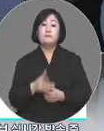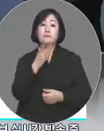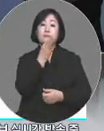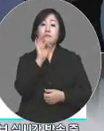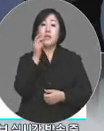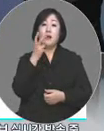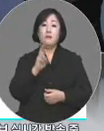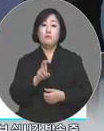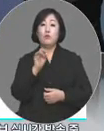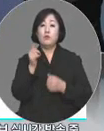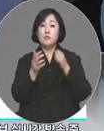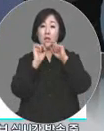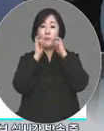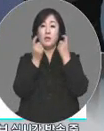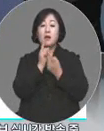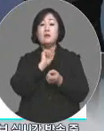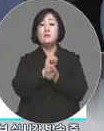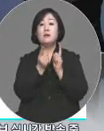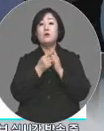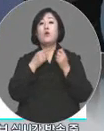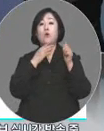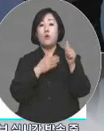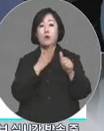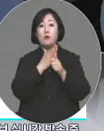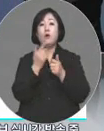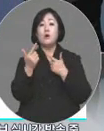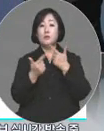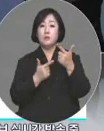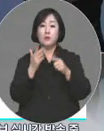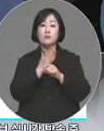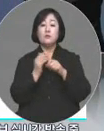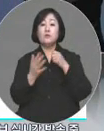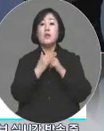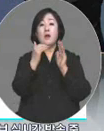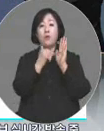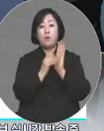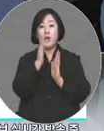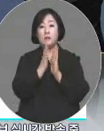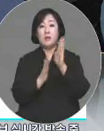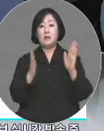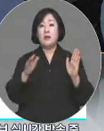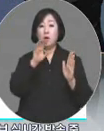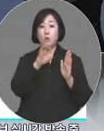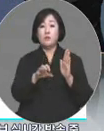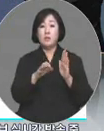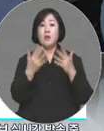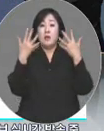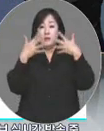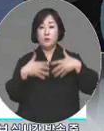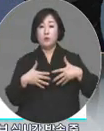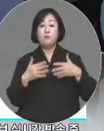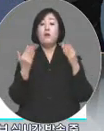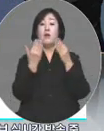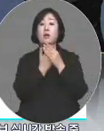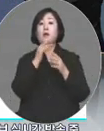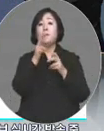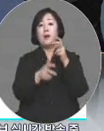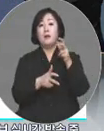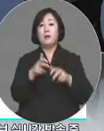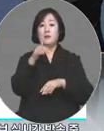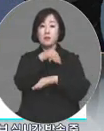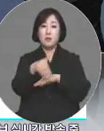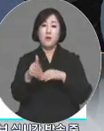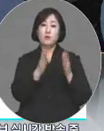라음지구 개발이 민관협의회 권고에 따라 공해 차단 녹지는 확장하되 조건부 개발 쪽으로 가닥이 잡혀가고